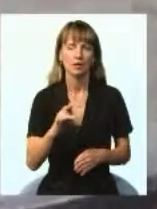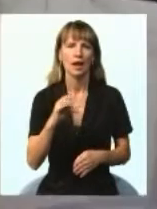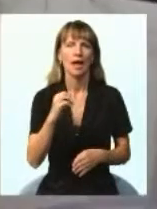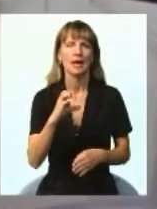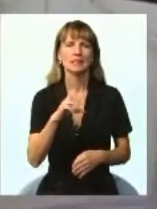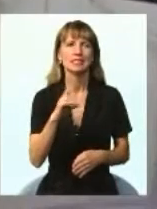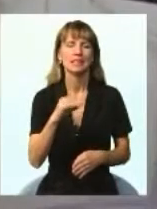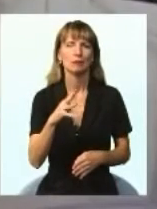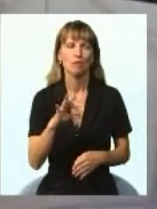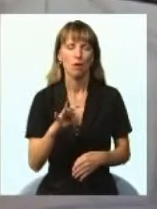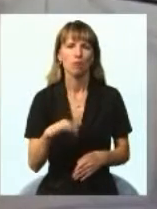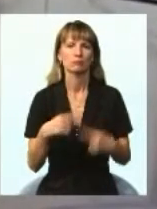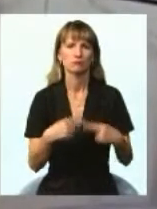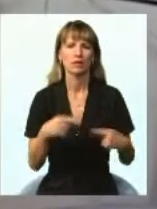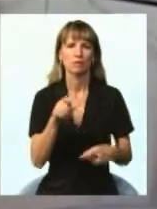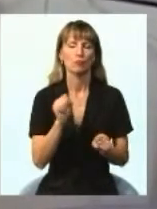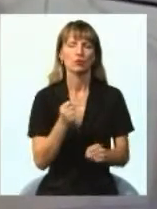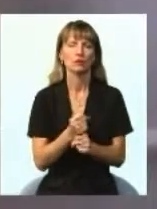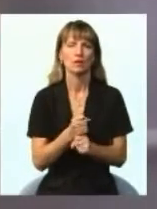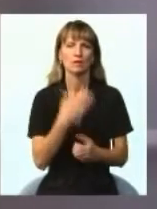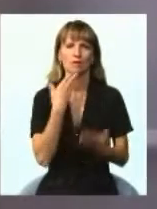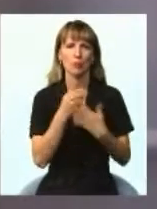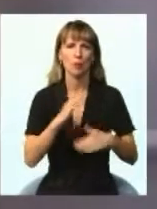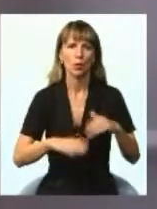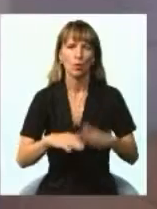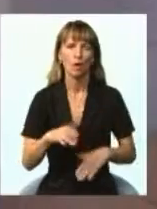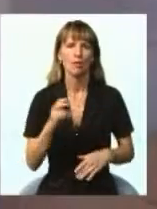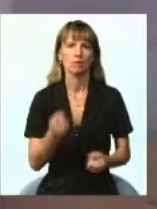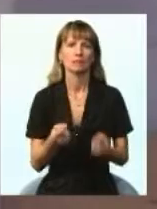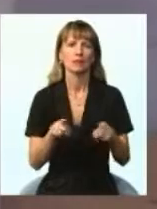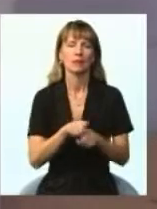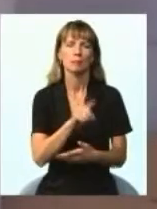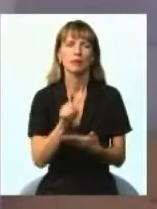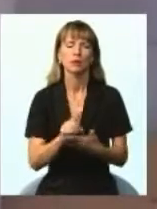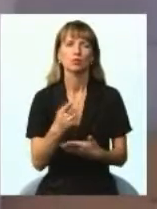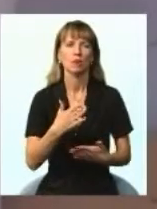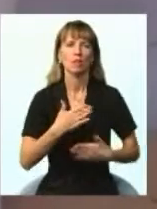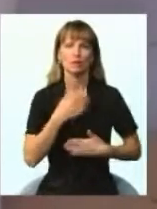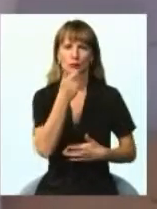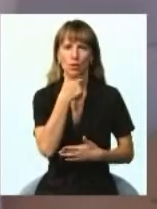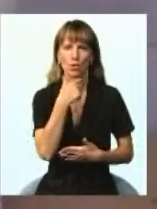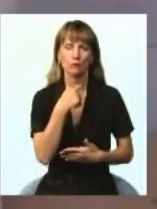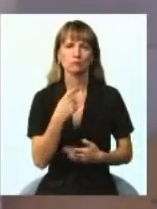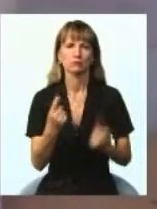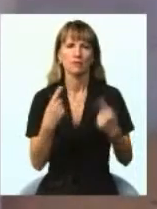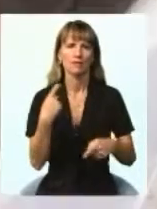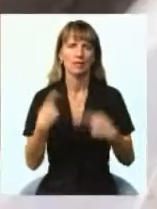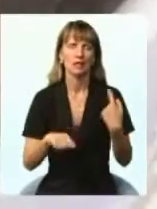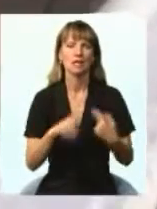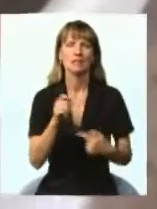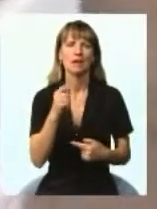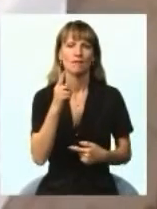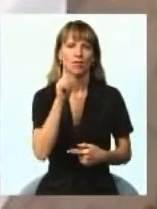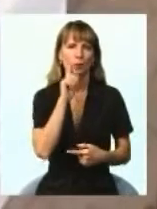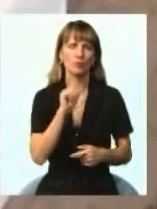фруктове тощо. Його ми можемо зробити власноруч, але тут постає таке питання. Чому наше морозиво значно відрізняється за смаком